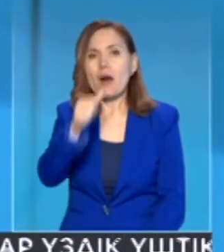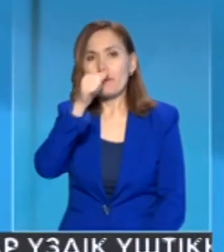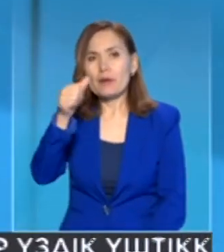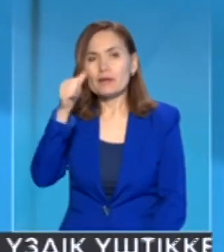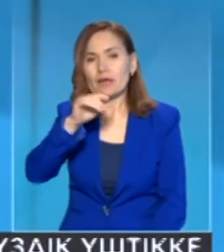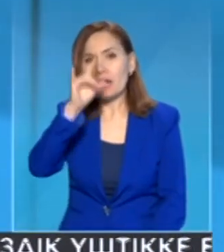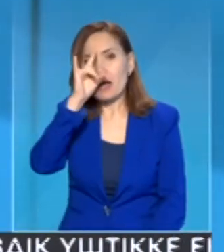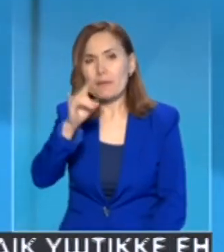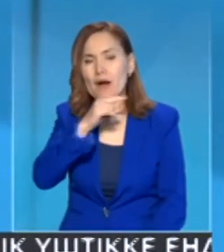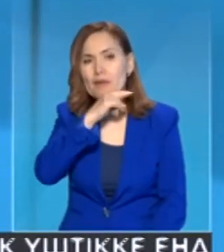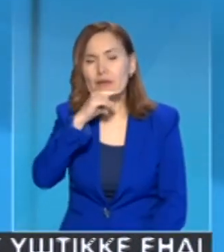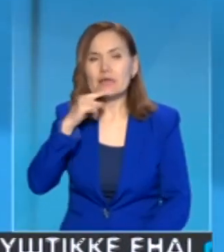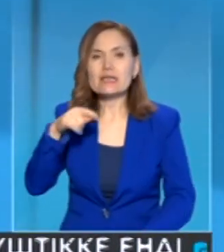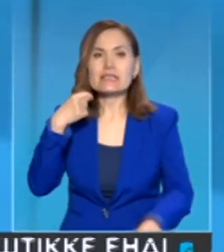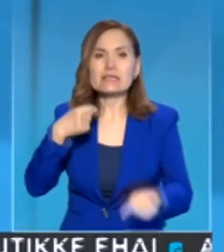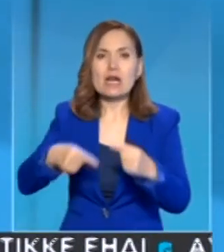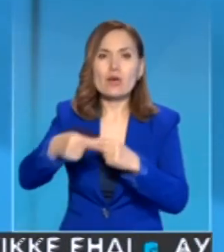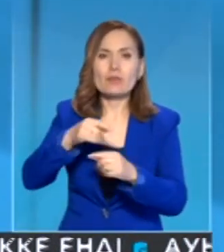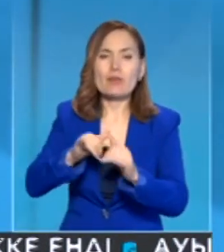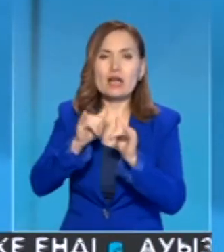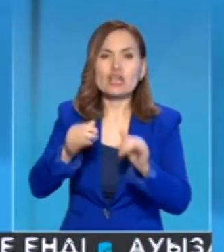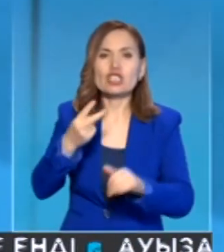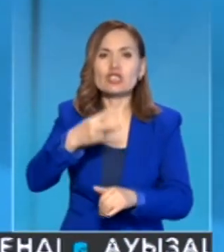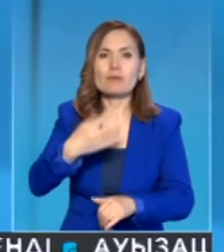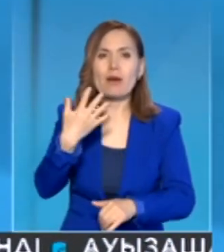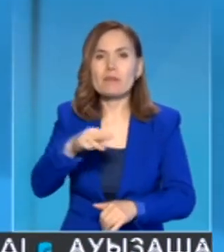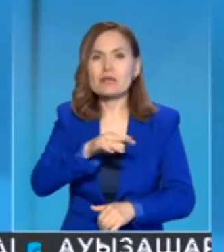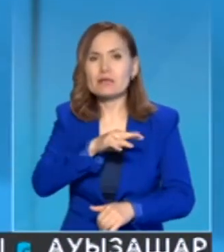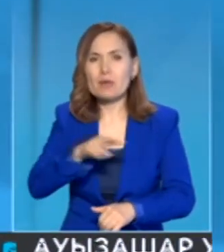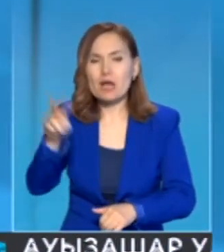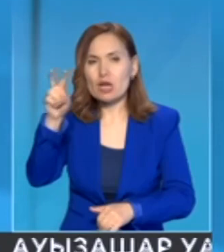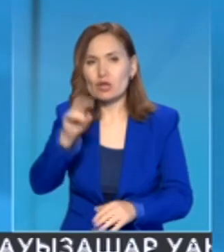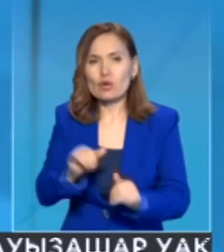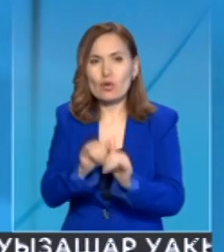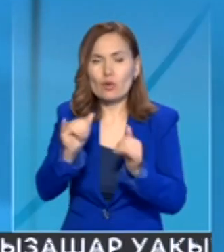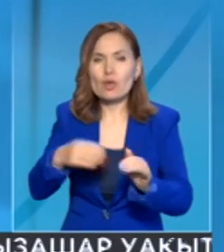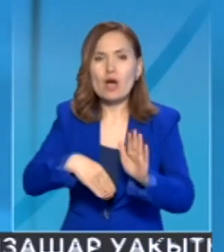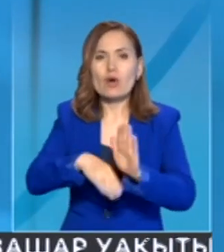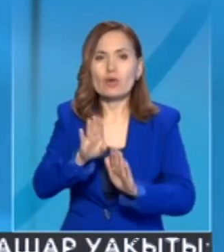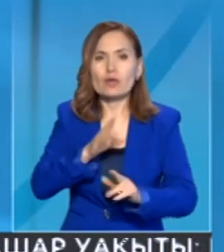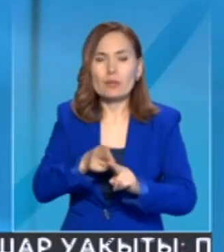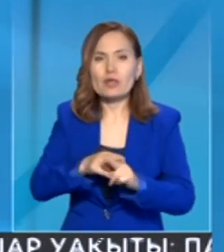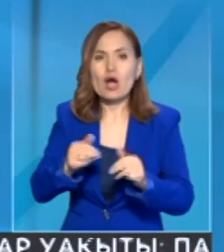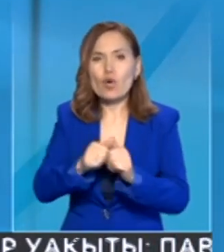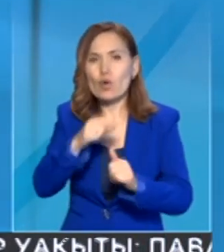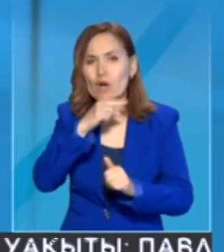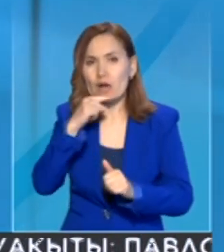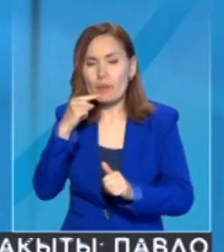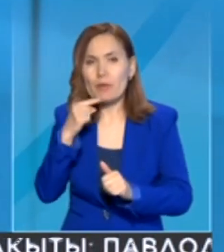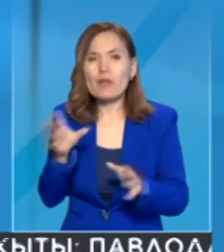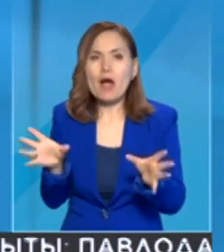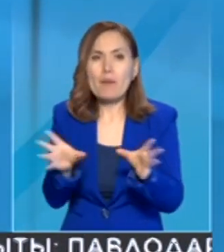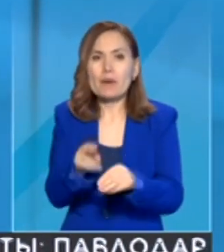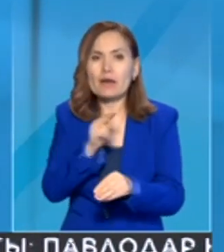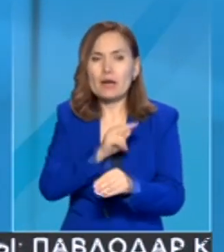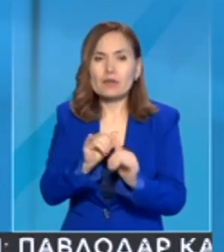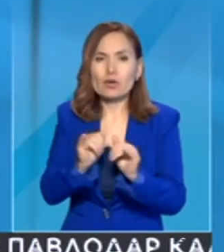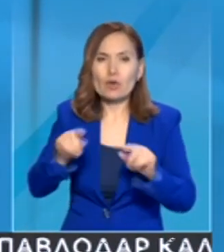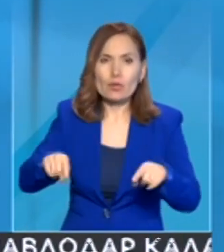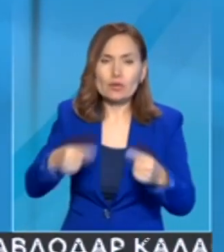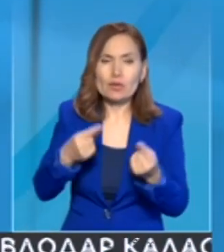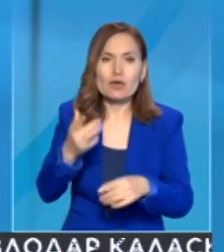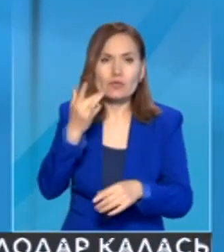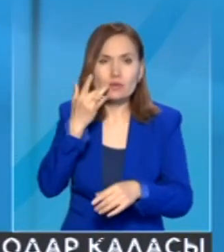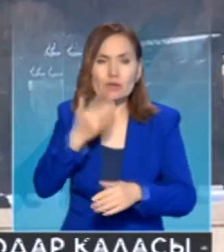Былтыр Қазақстан мен Ресейдің сауда айналымы 25 миллиард доллардан асып рекордтық көрсеткішке жетті. Көрші бізбен барлық салада ынтымақты